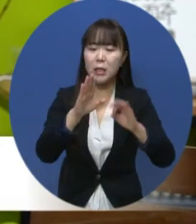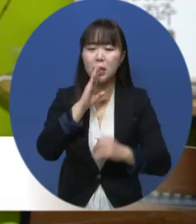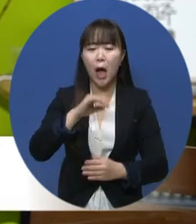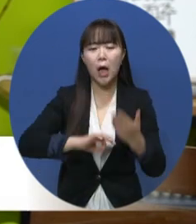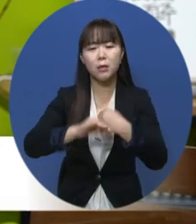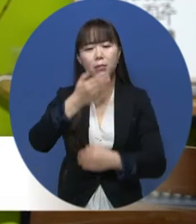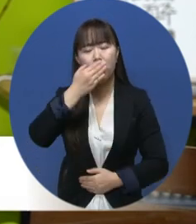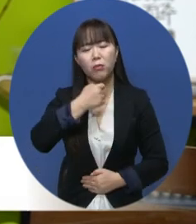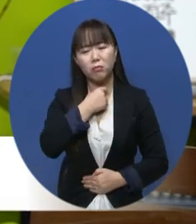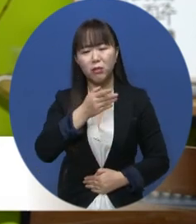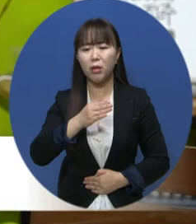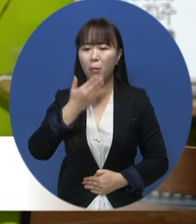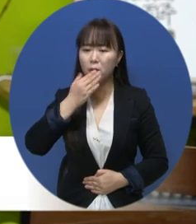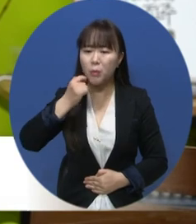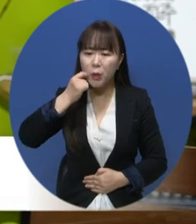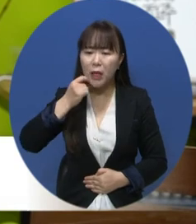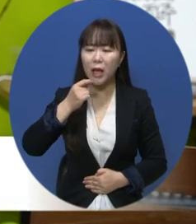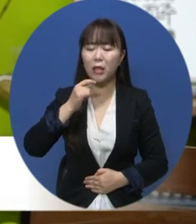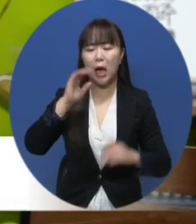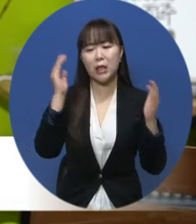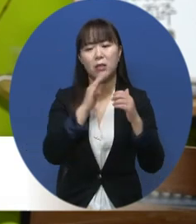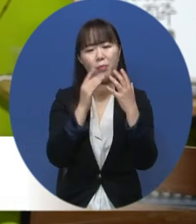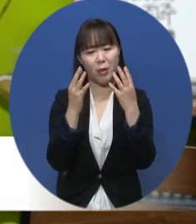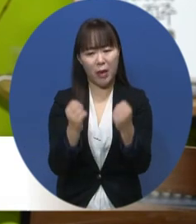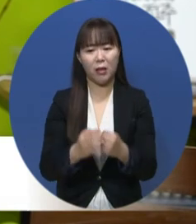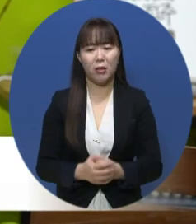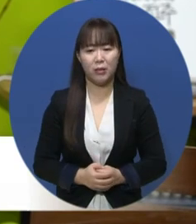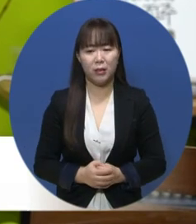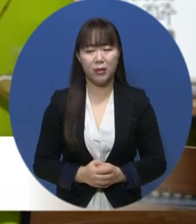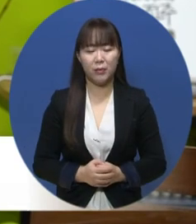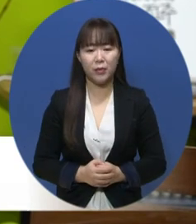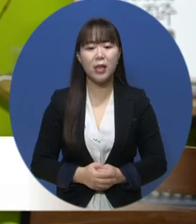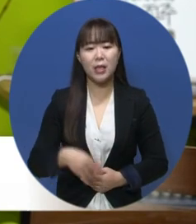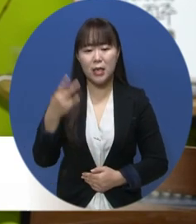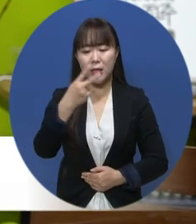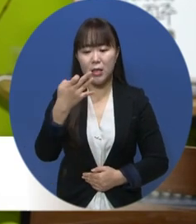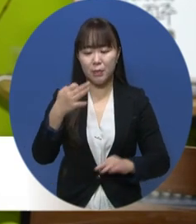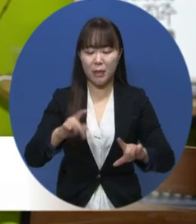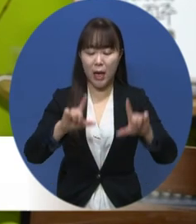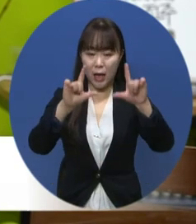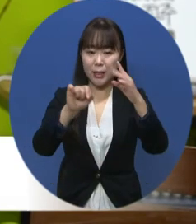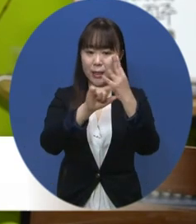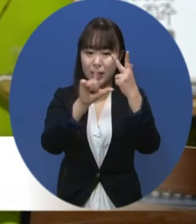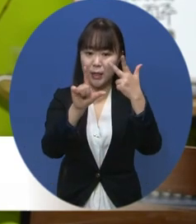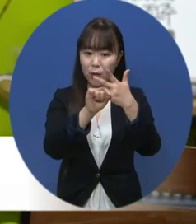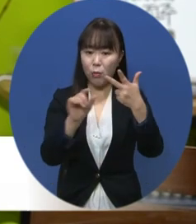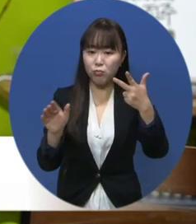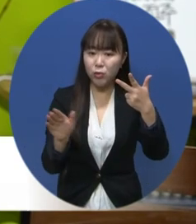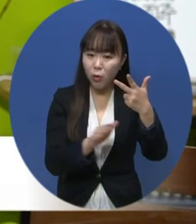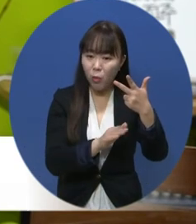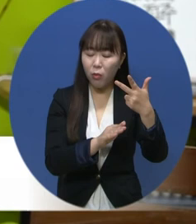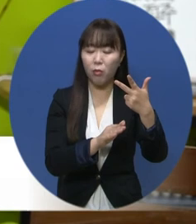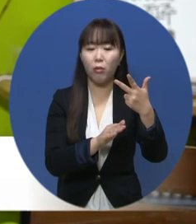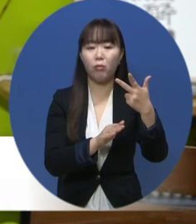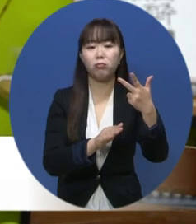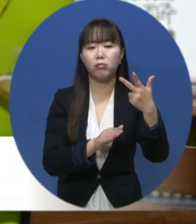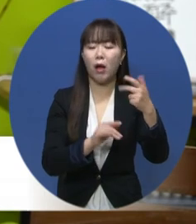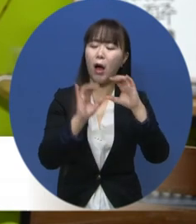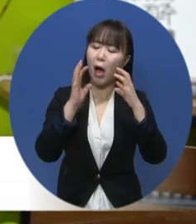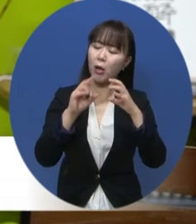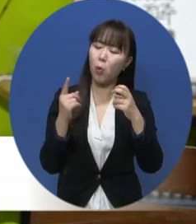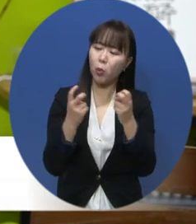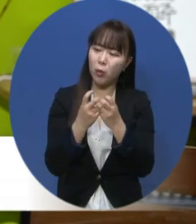싶어도 먹지 못하는 아이들이 너무나 많습니다. 그래서 2014년 7월부터 이 우리 아이들